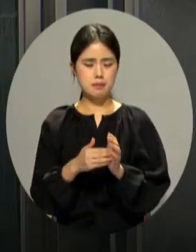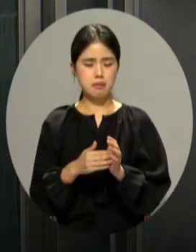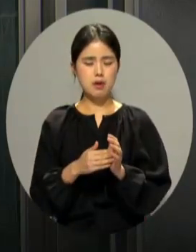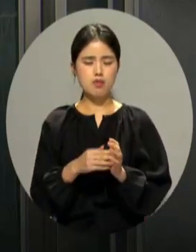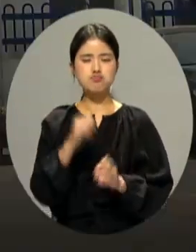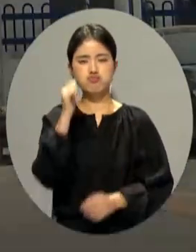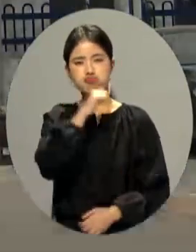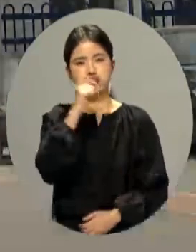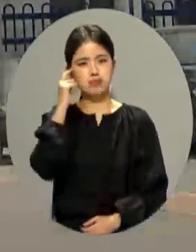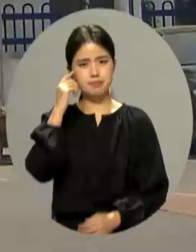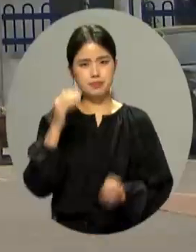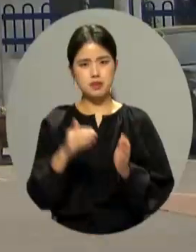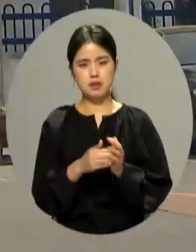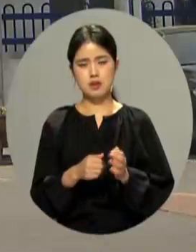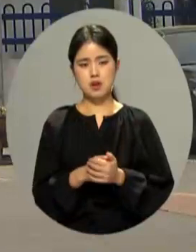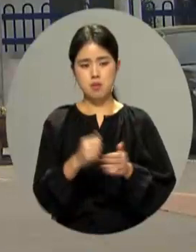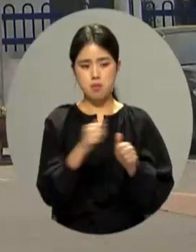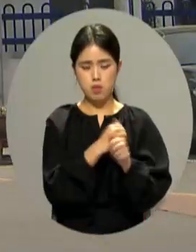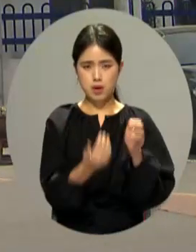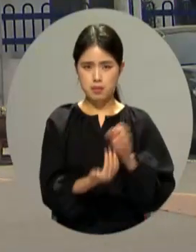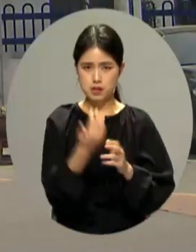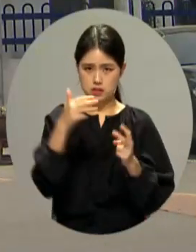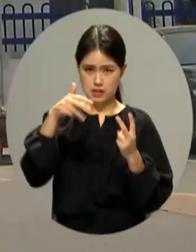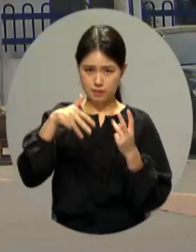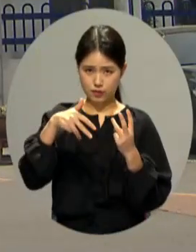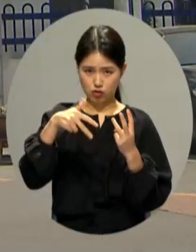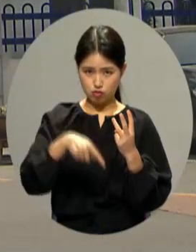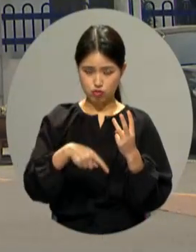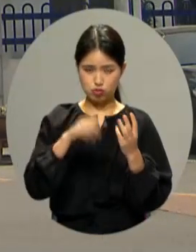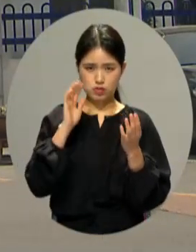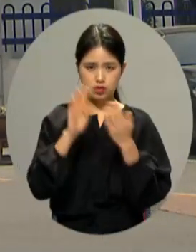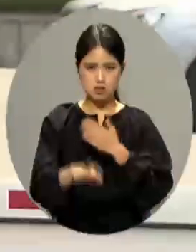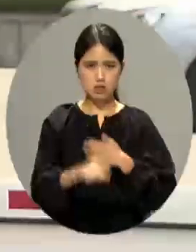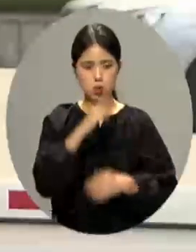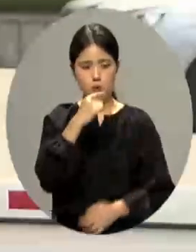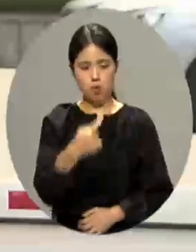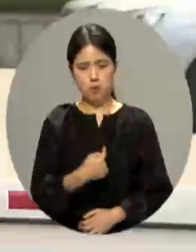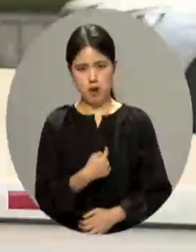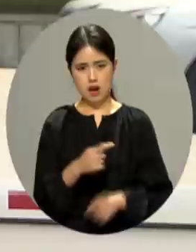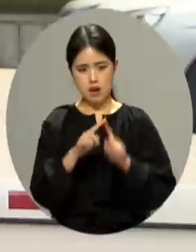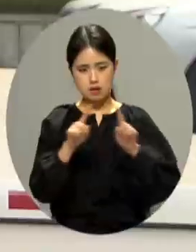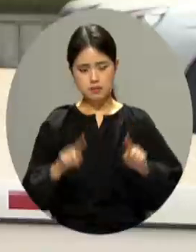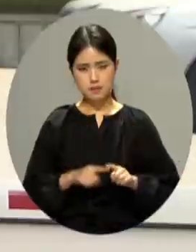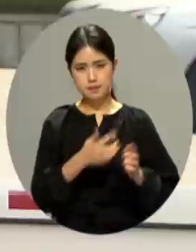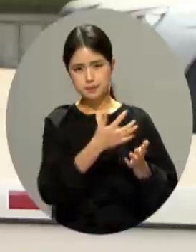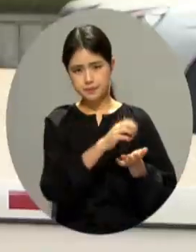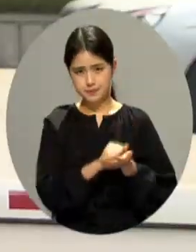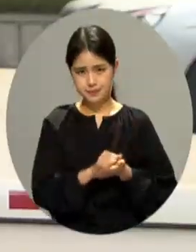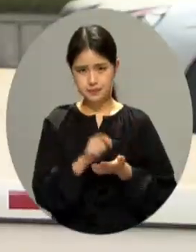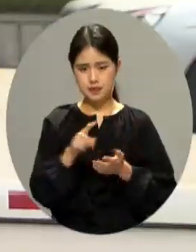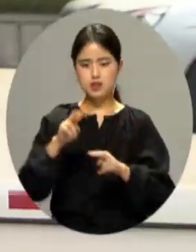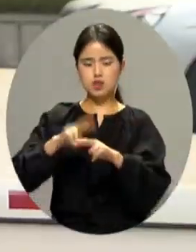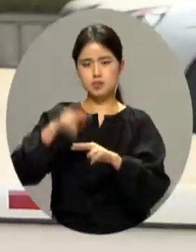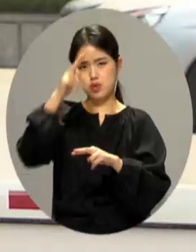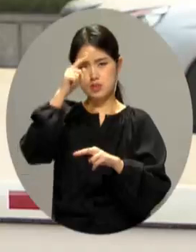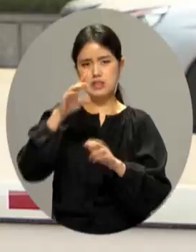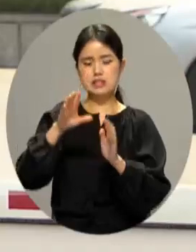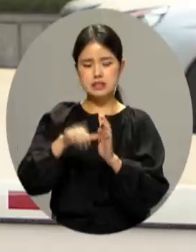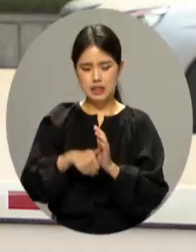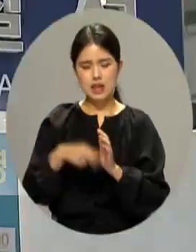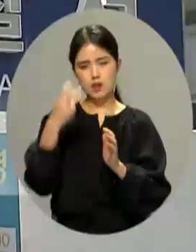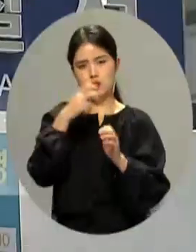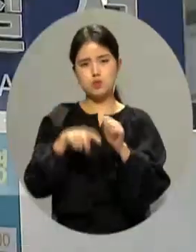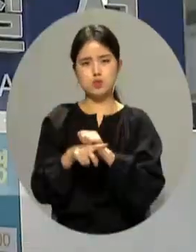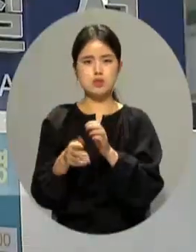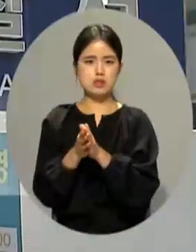생각하고 있었죠. 폭행 발생 3주가 지난 뒤 피해자의 고소장이 접수되자 정읍경찰서는 그제야 피해자 조사에